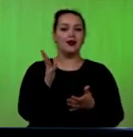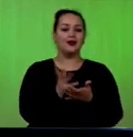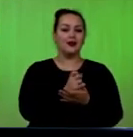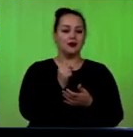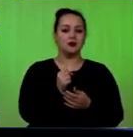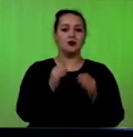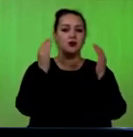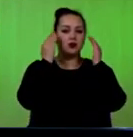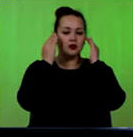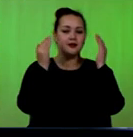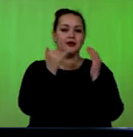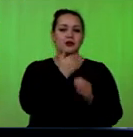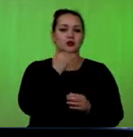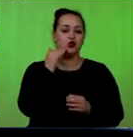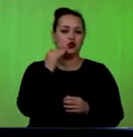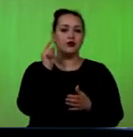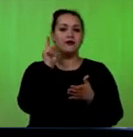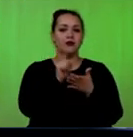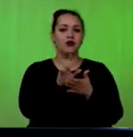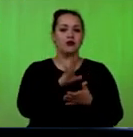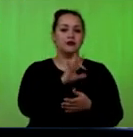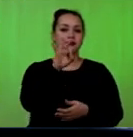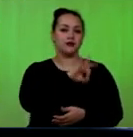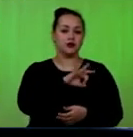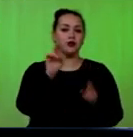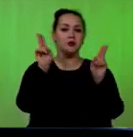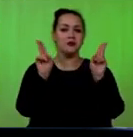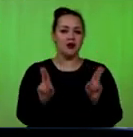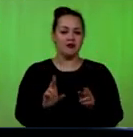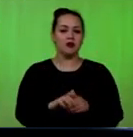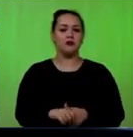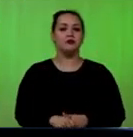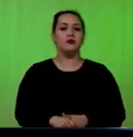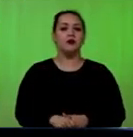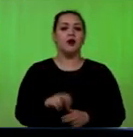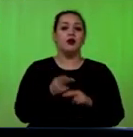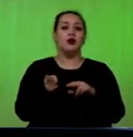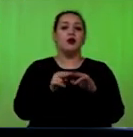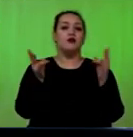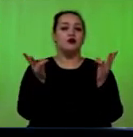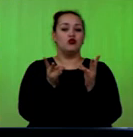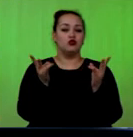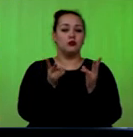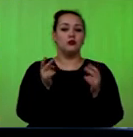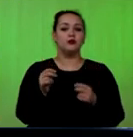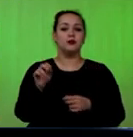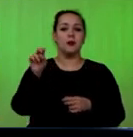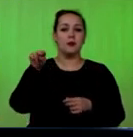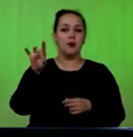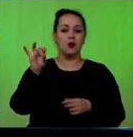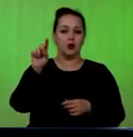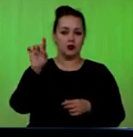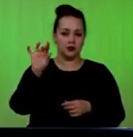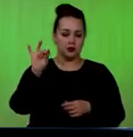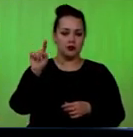неизвестный множитель вы должны были воспользоваться правилом для этого нам нужно было произведение поделить на известный